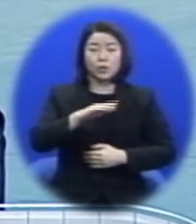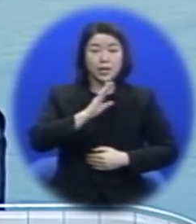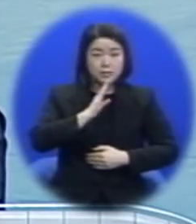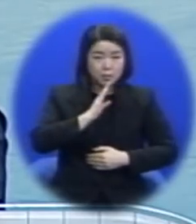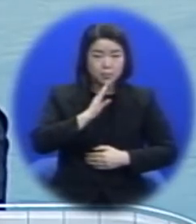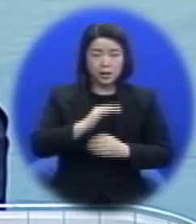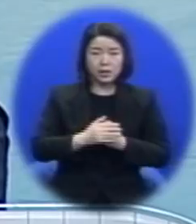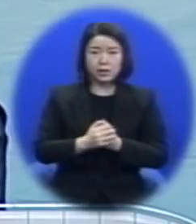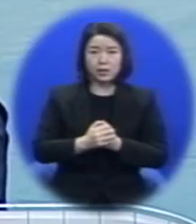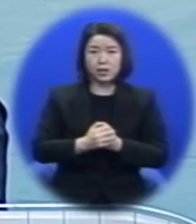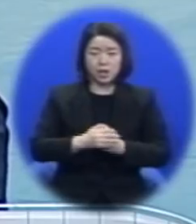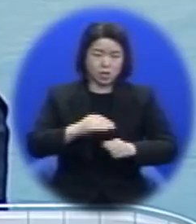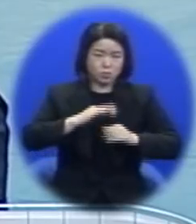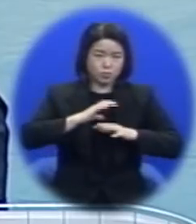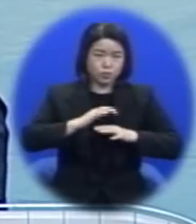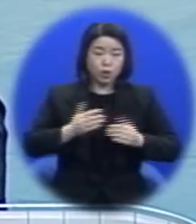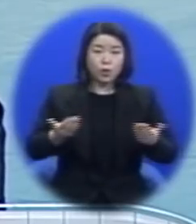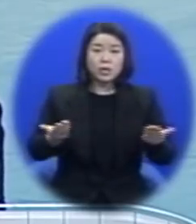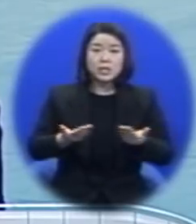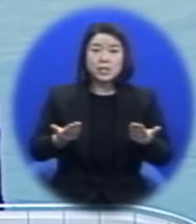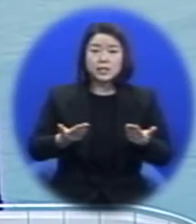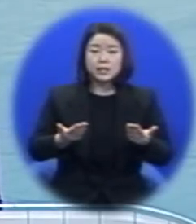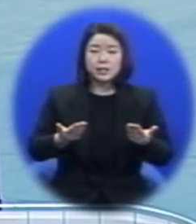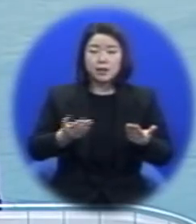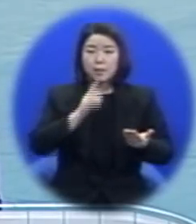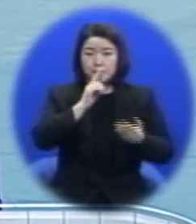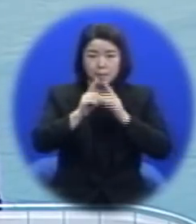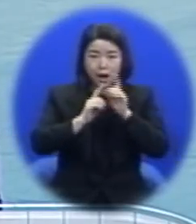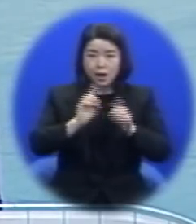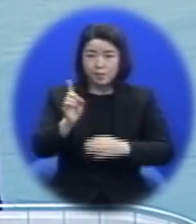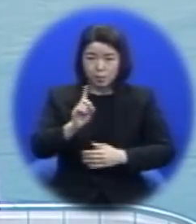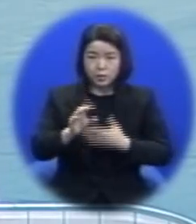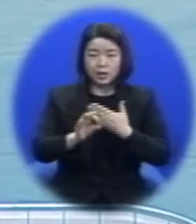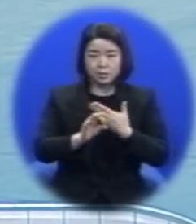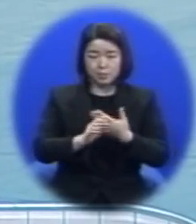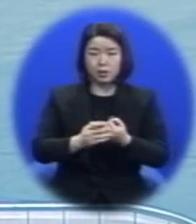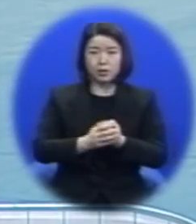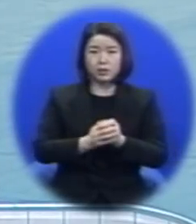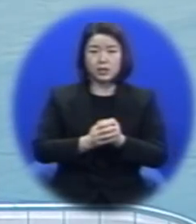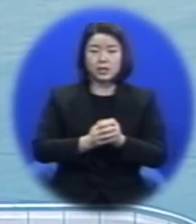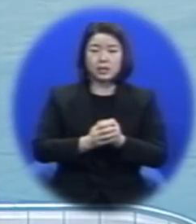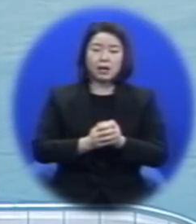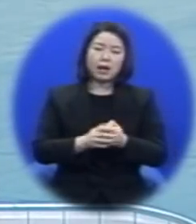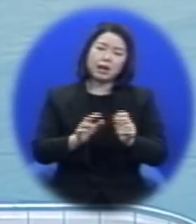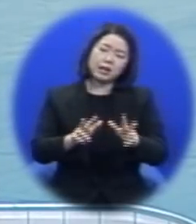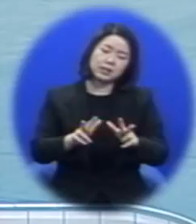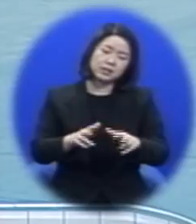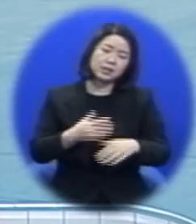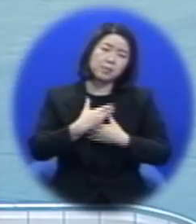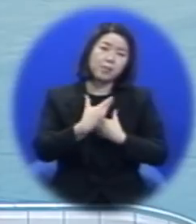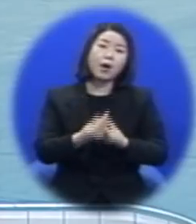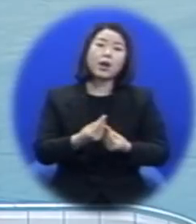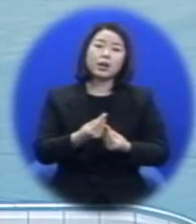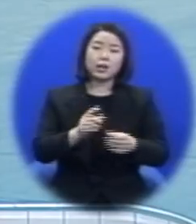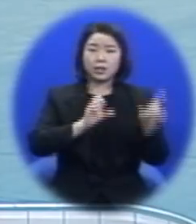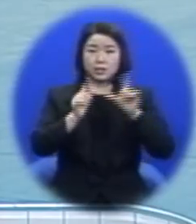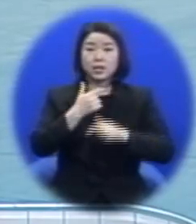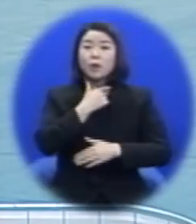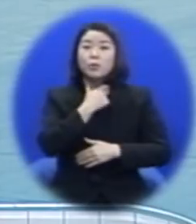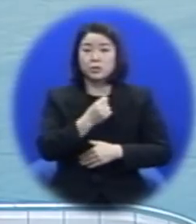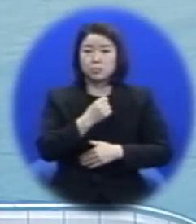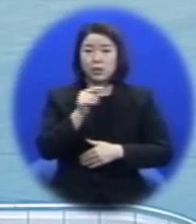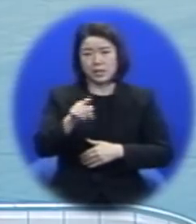정말 무서워해야 할 말이 있다면 아우, 이제 좀 편하게 살고 싶어